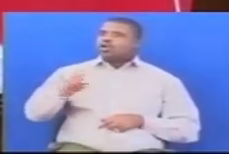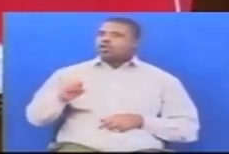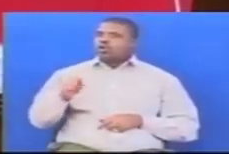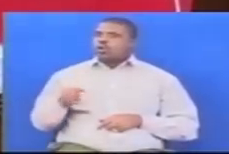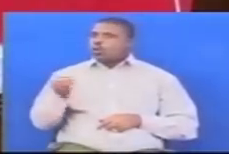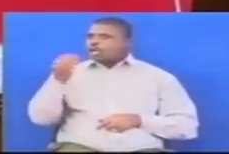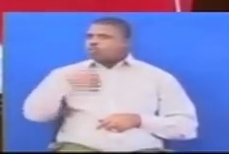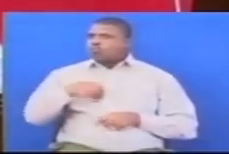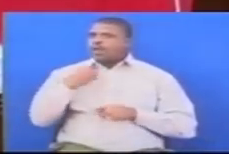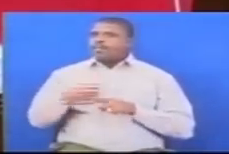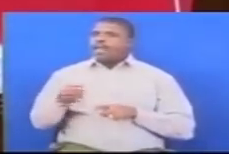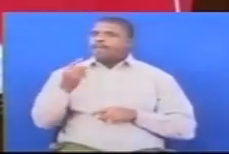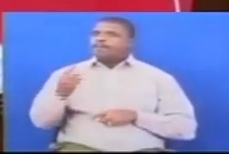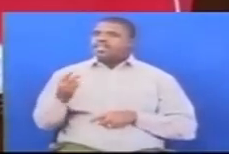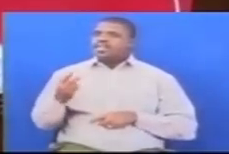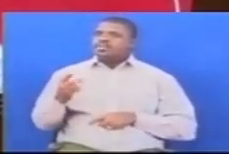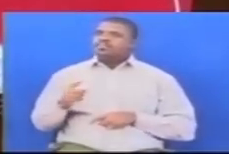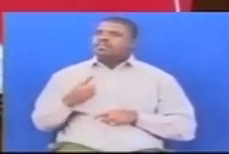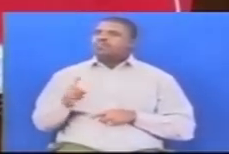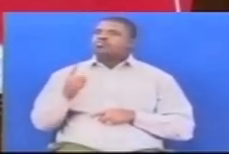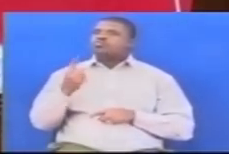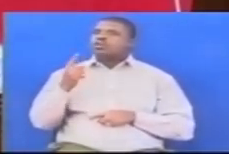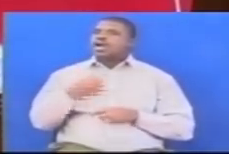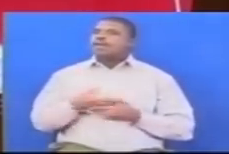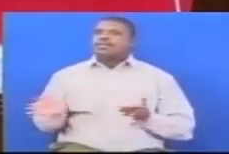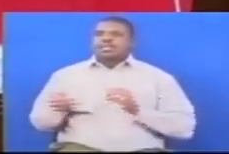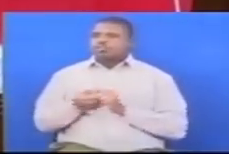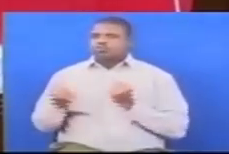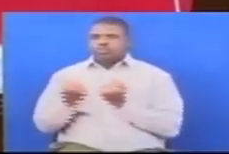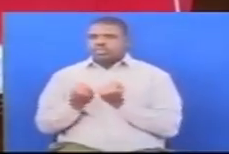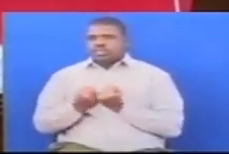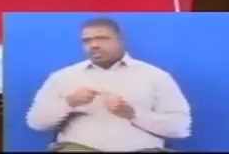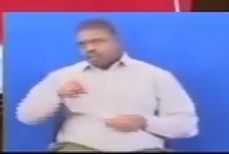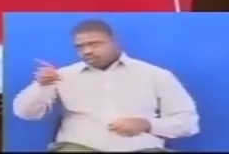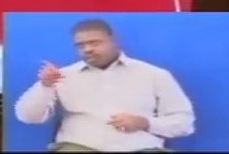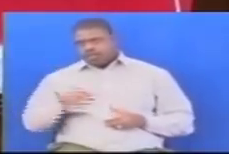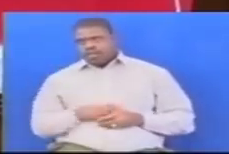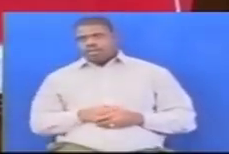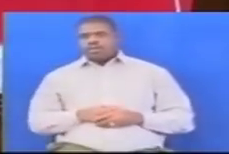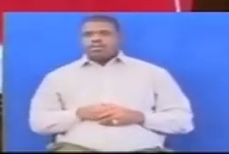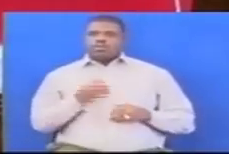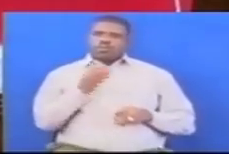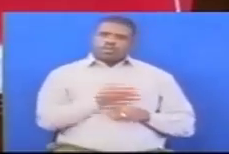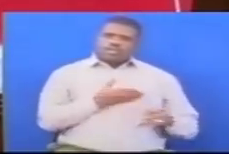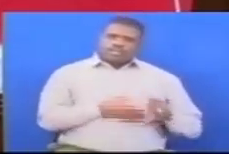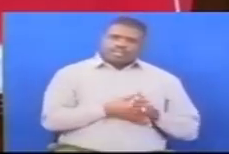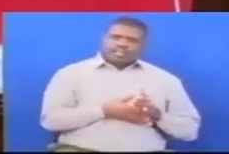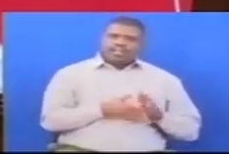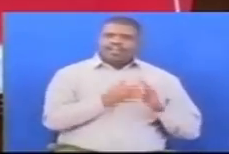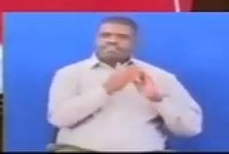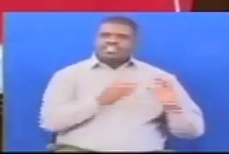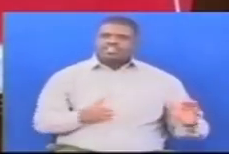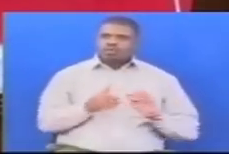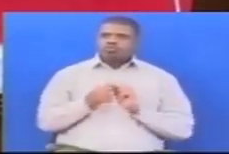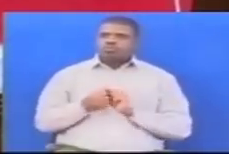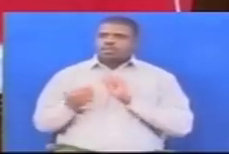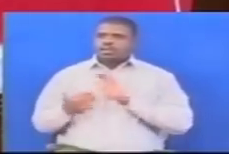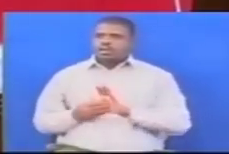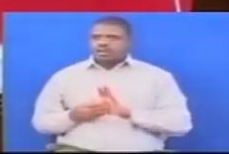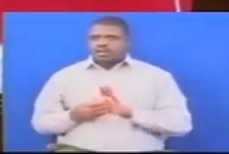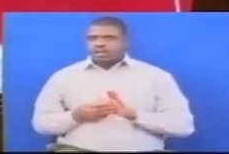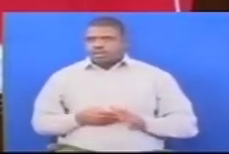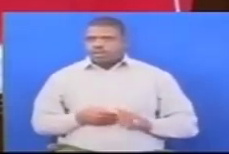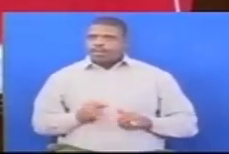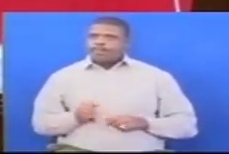walikula 201 milioni. Kirando hakuna kitu kilichotengenezwa. Walijenga vizimba 18 na kaona pampu moja